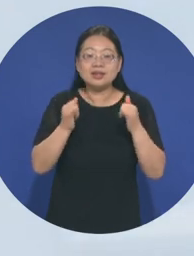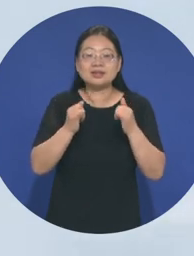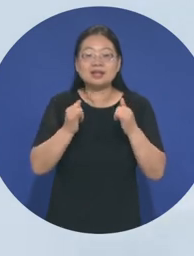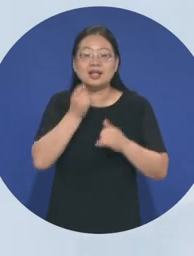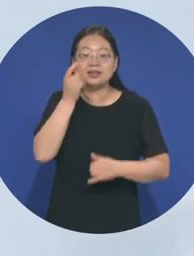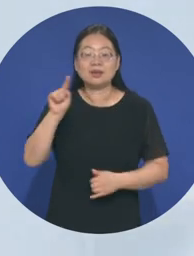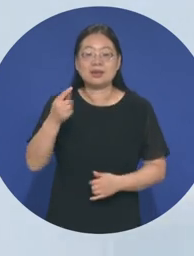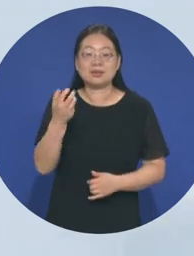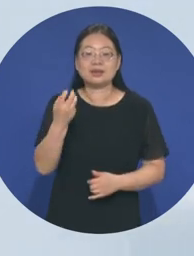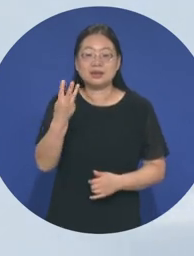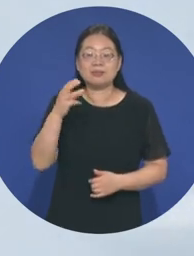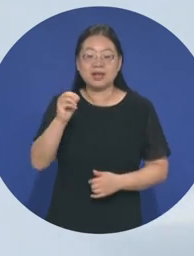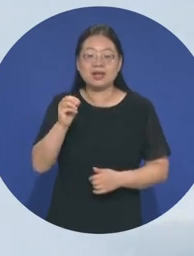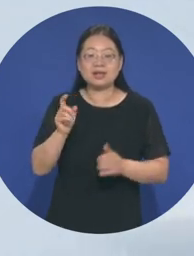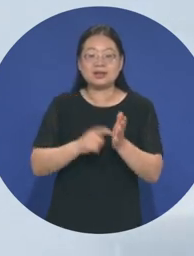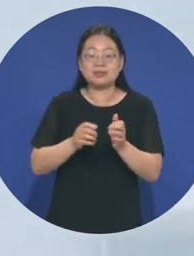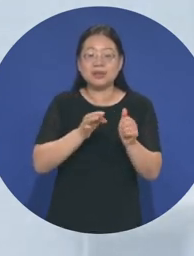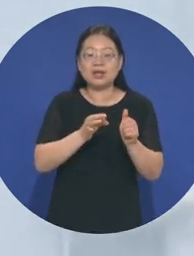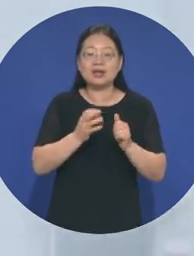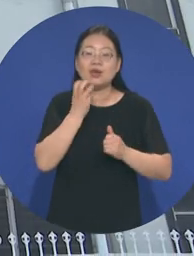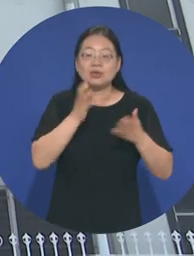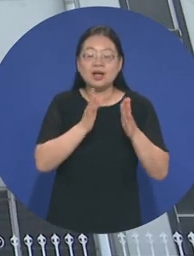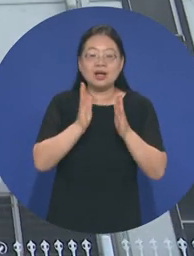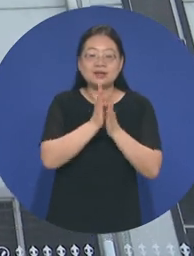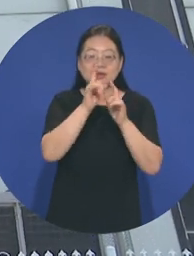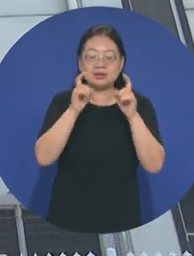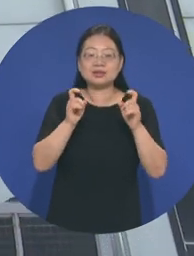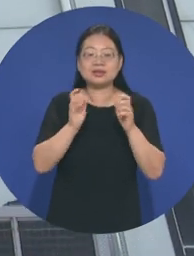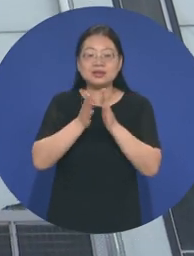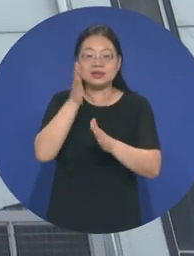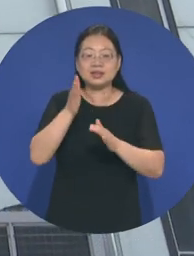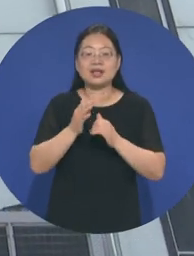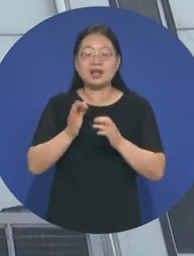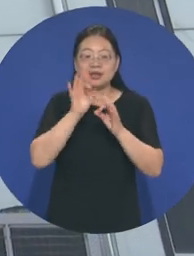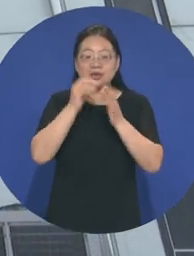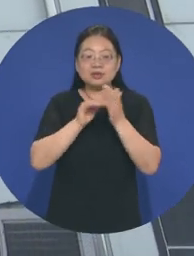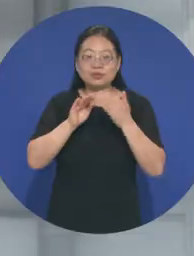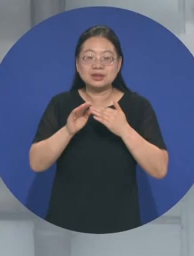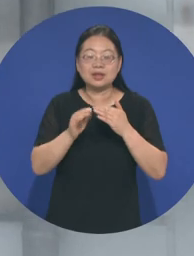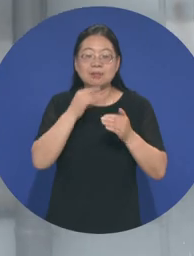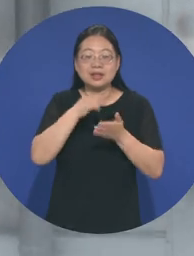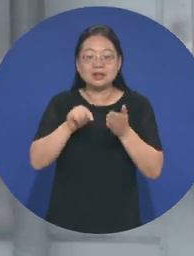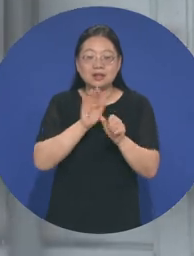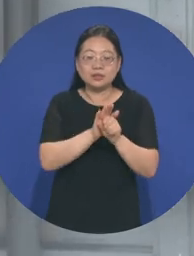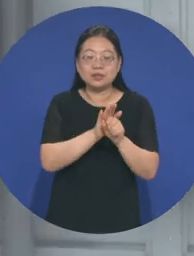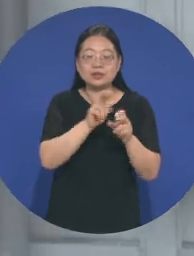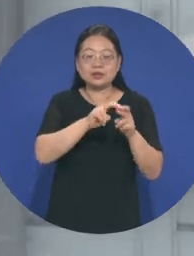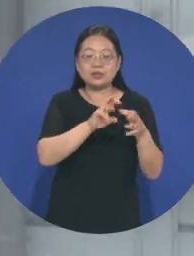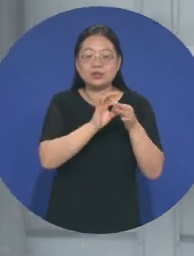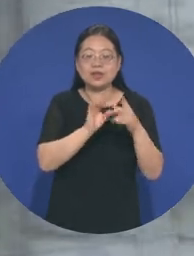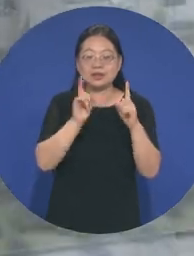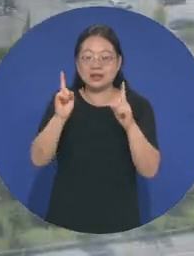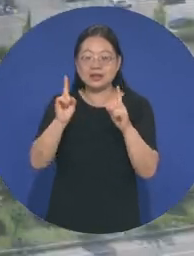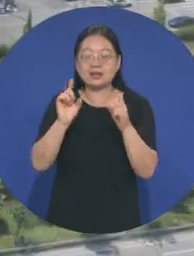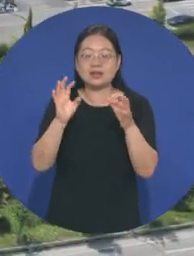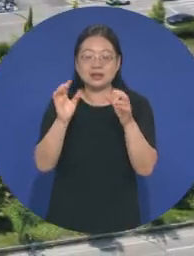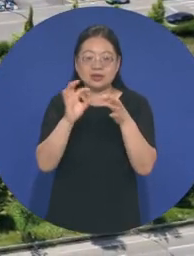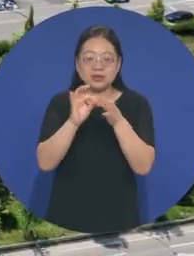지원합니다. 경기도와 화성시는 사고 직후 피해자 통합 지원센터를 통해 1대1 매칭 지원하고